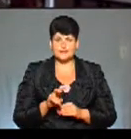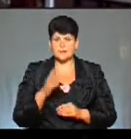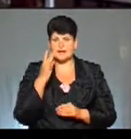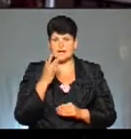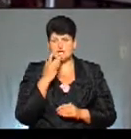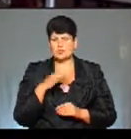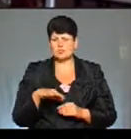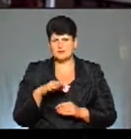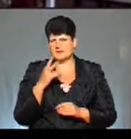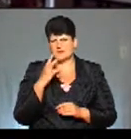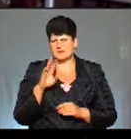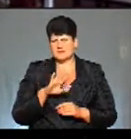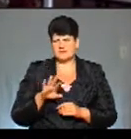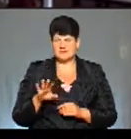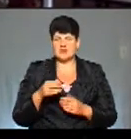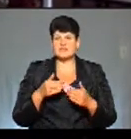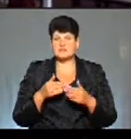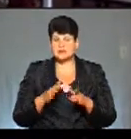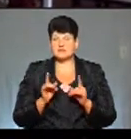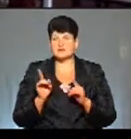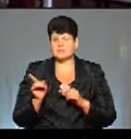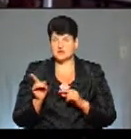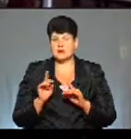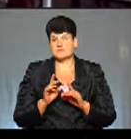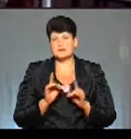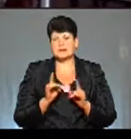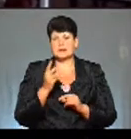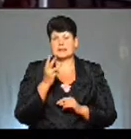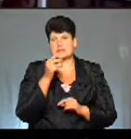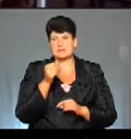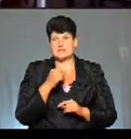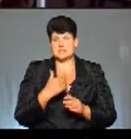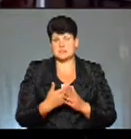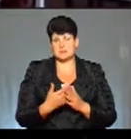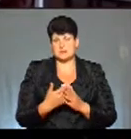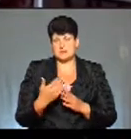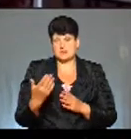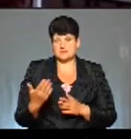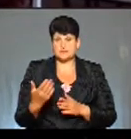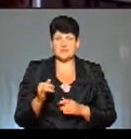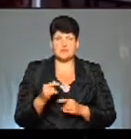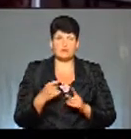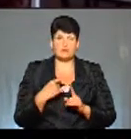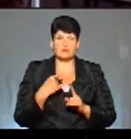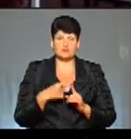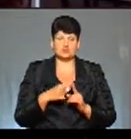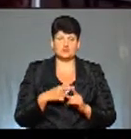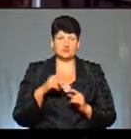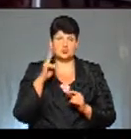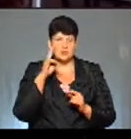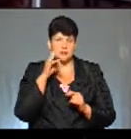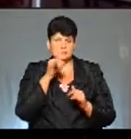ми не звертаємо уваги, тому що відкрита вона всього 3 місяці приблизно. От, і плюс вбиральня